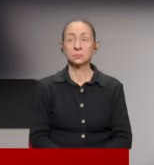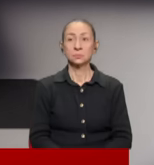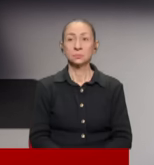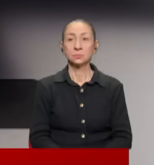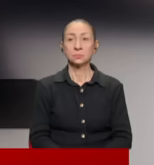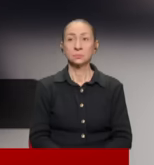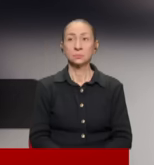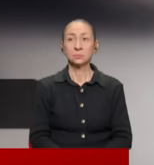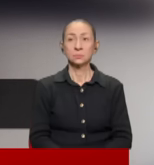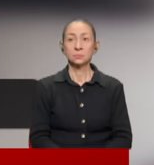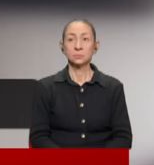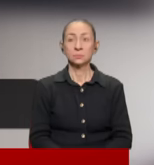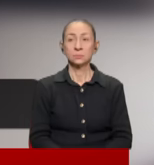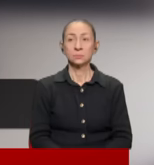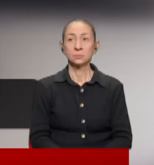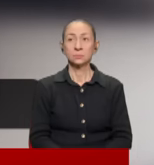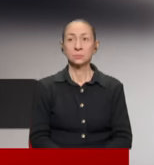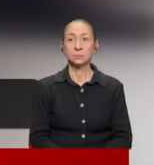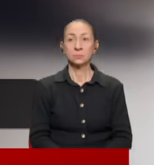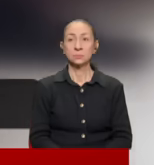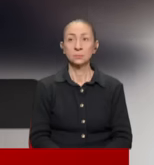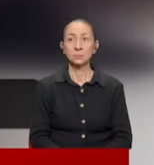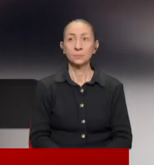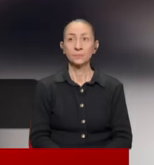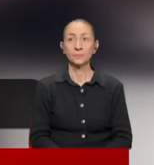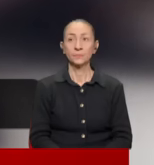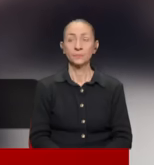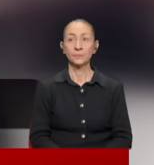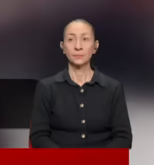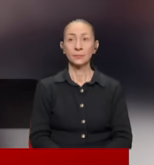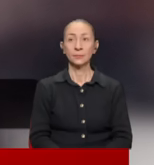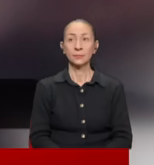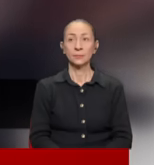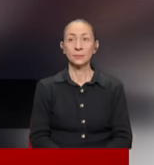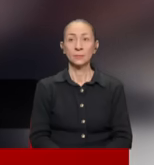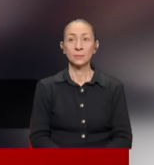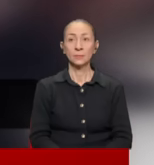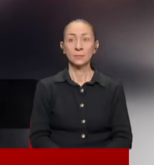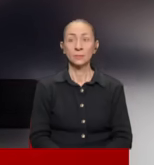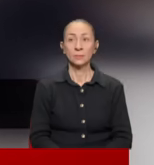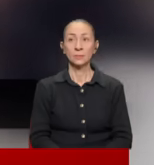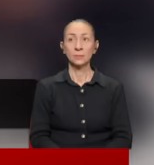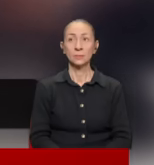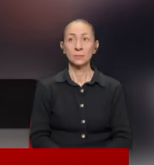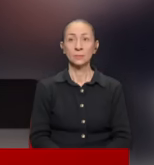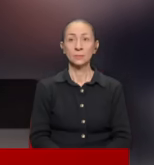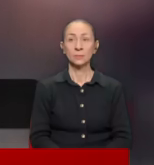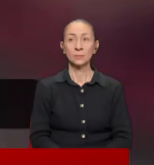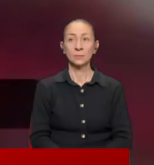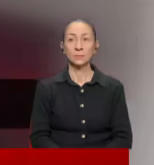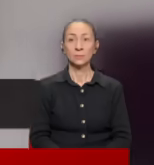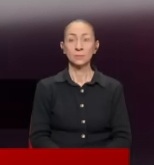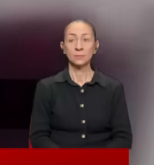vurdun kadına? Hesap sor. Hesap sormak ne demek ya? Gel hesap sor bana. Ne, ben de mi vurayım sana? Vur. Bir oda 3 kişi nasıl kiraya verilir ya? Veriyorum